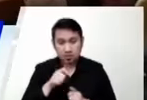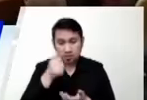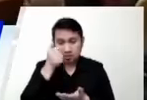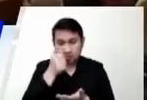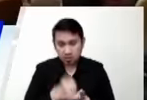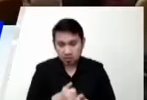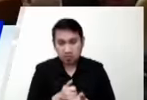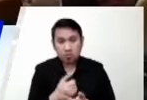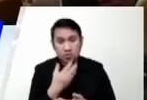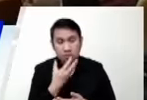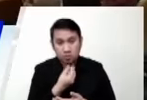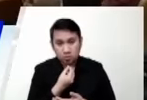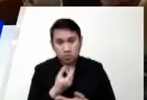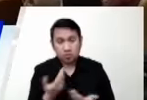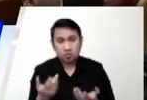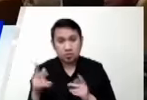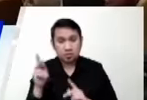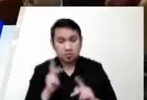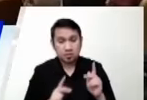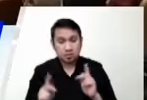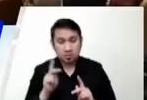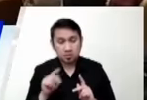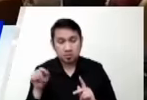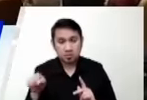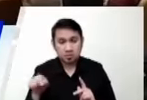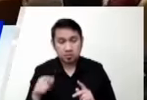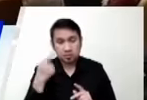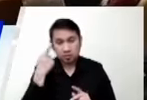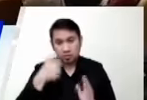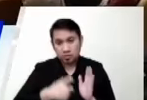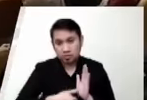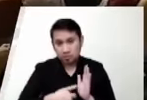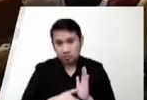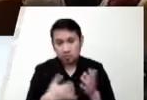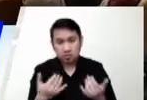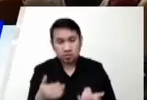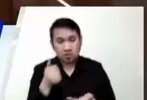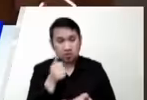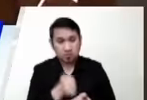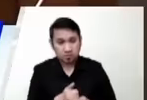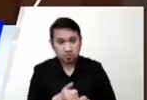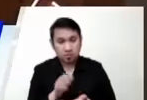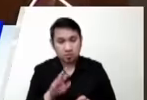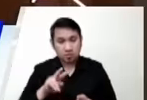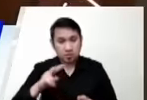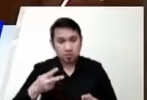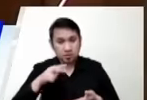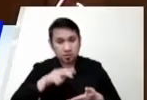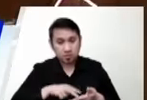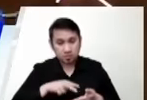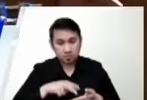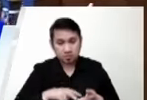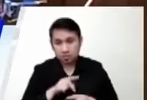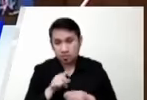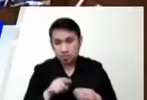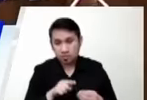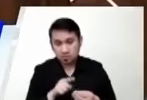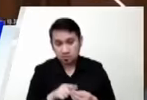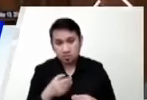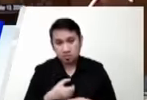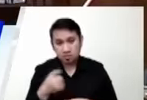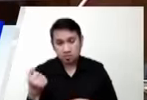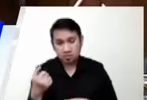ng mga botante sa isang plebisito. Samantala, inaprobahan din ng Kamara sa ikalawang pagbasa ang panukalang bumabawi sa pranklisa